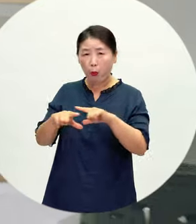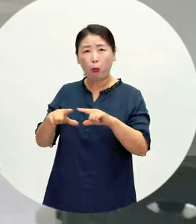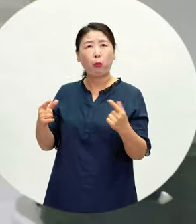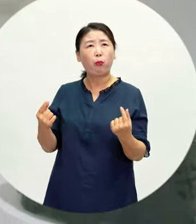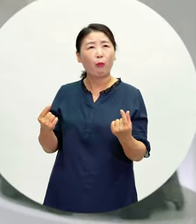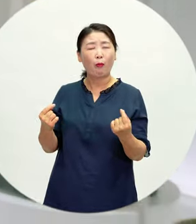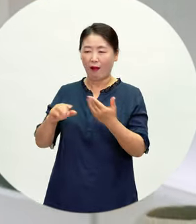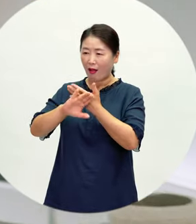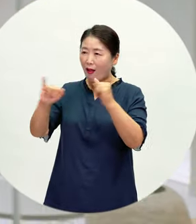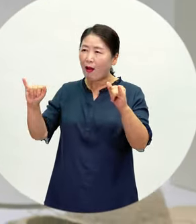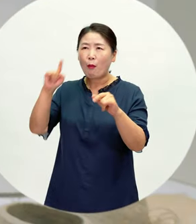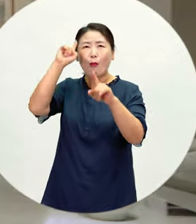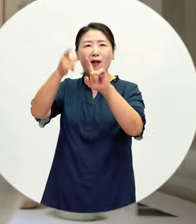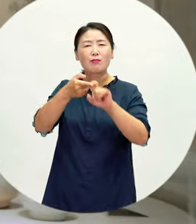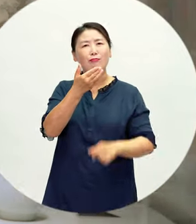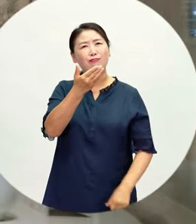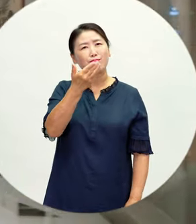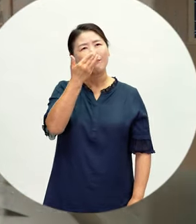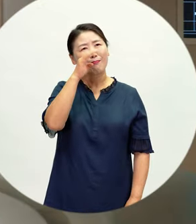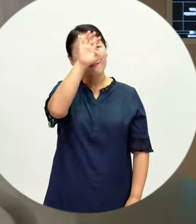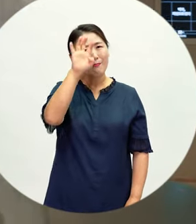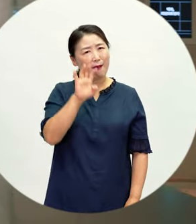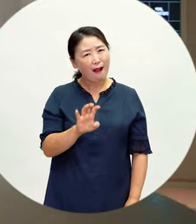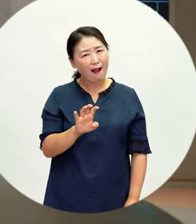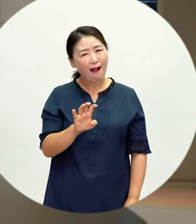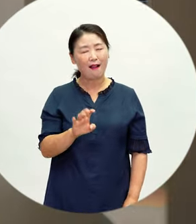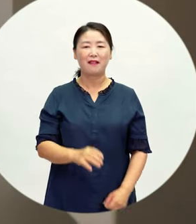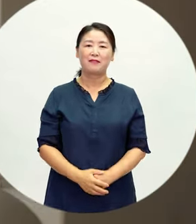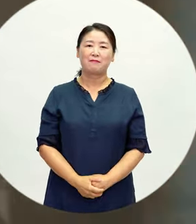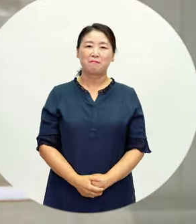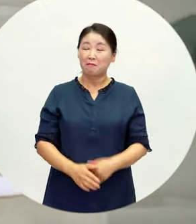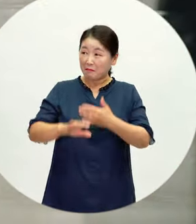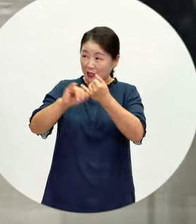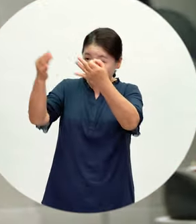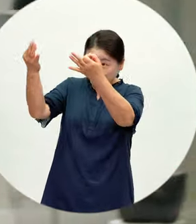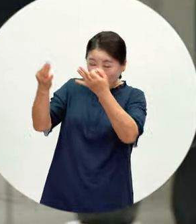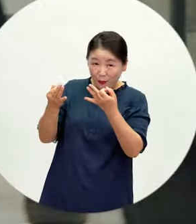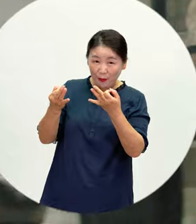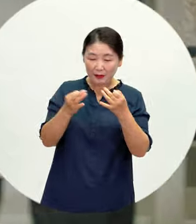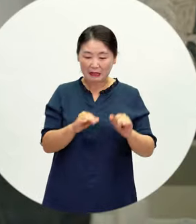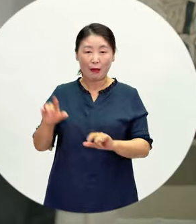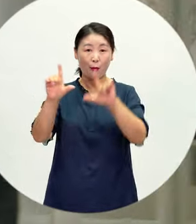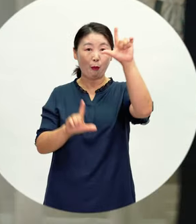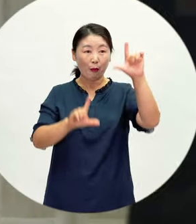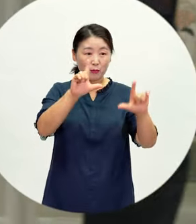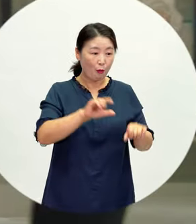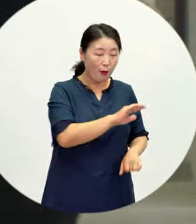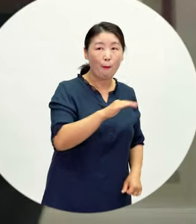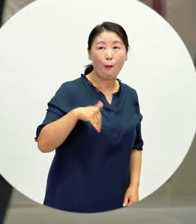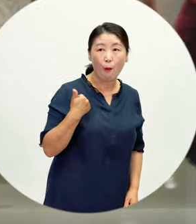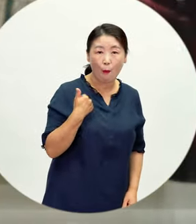이것이 과연 흥미로울 수 있을까라는 생각을 자주 할 때가 있는데 세계인이 바라본 일상은 우리조차 발견하지 못했던